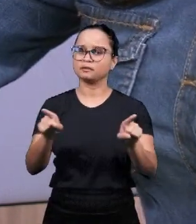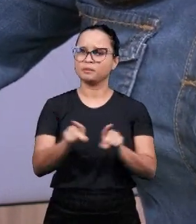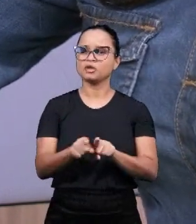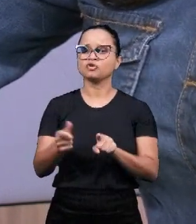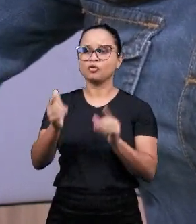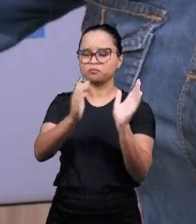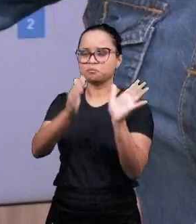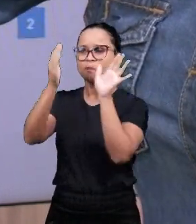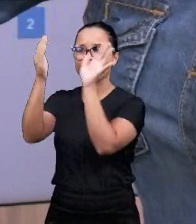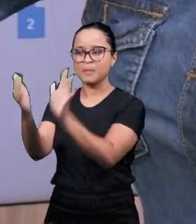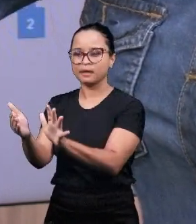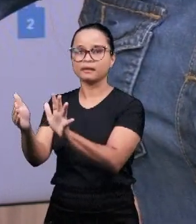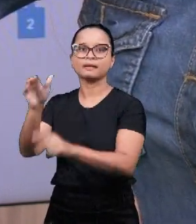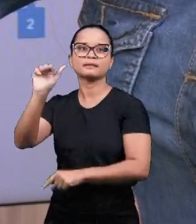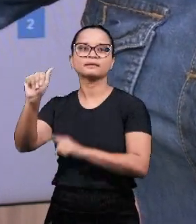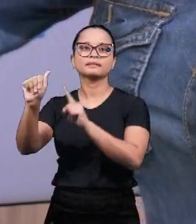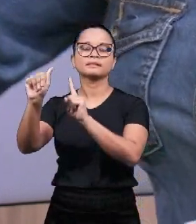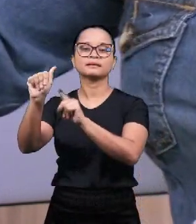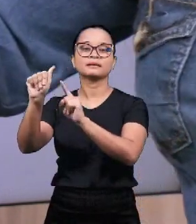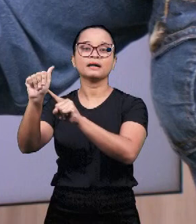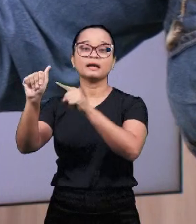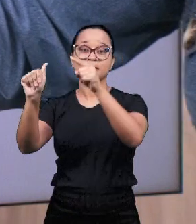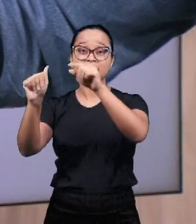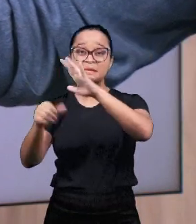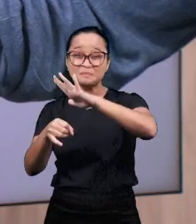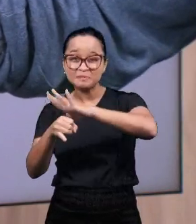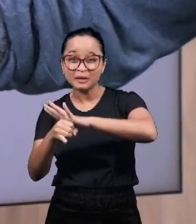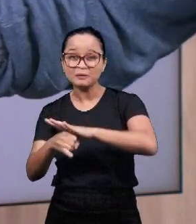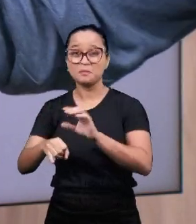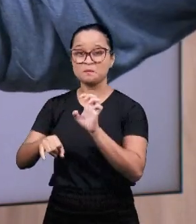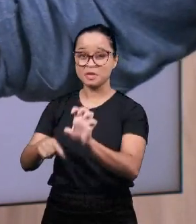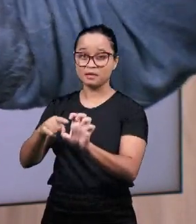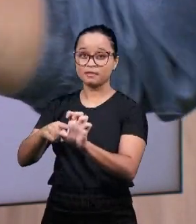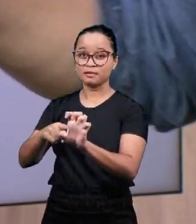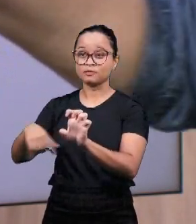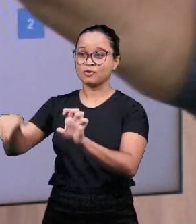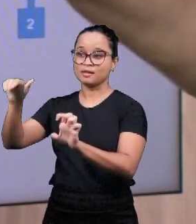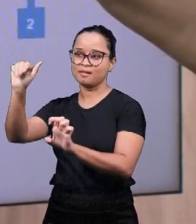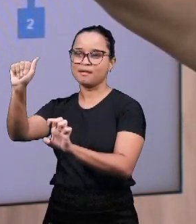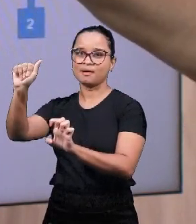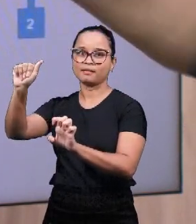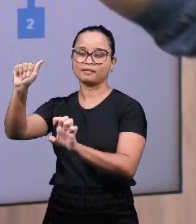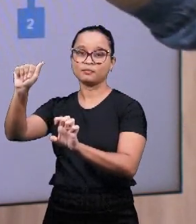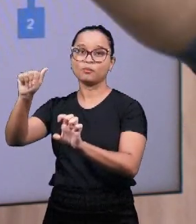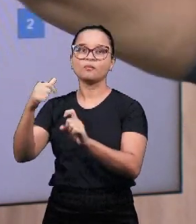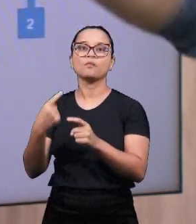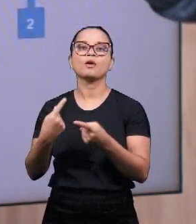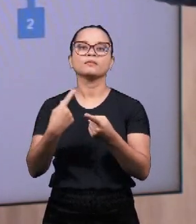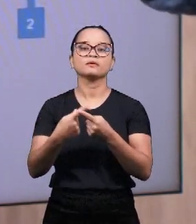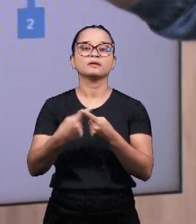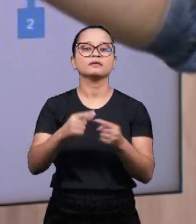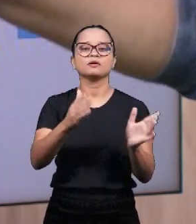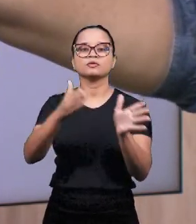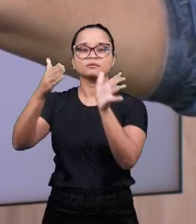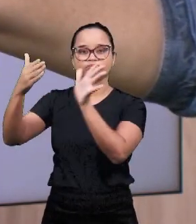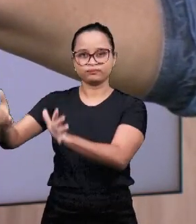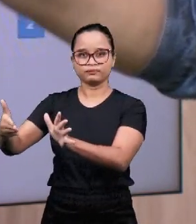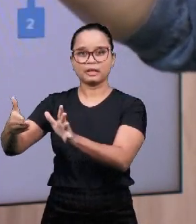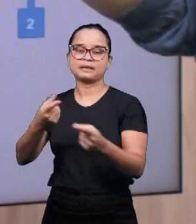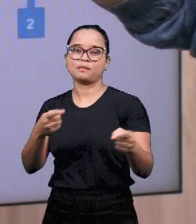et ensemble avec la note Mi, La majeur. Et après, dans la deuxième phrase